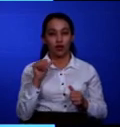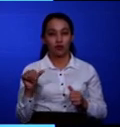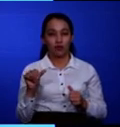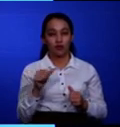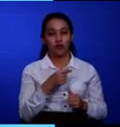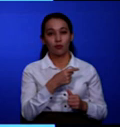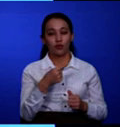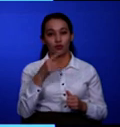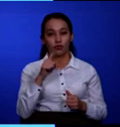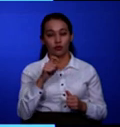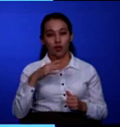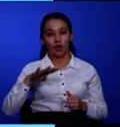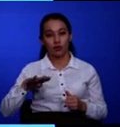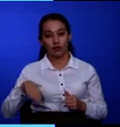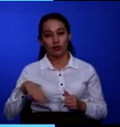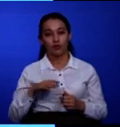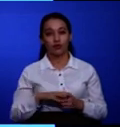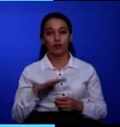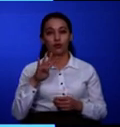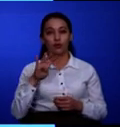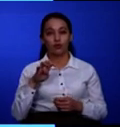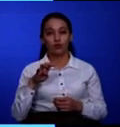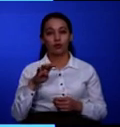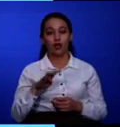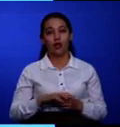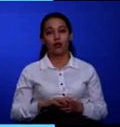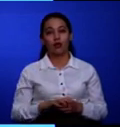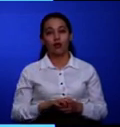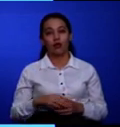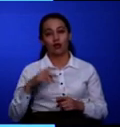olganimizdan so'ng 440 chiqar ekan.